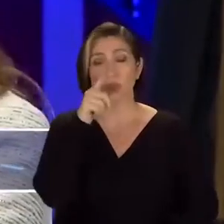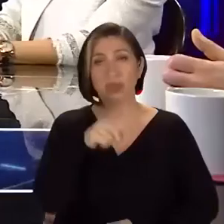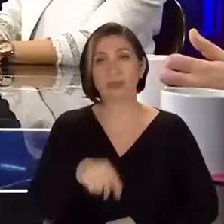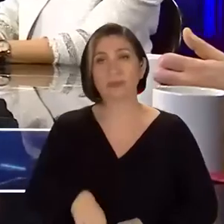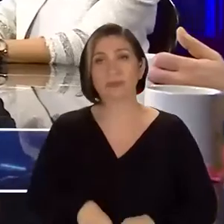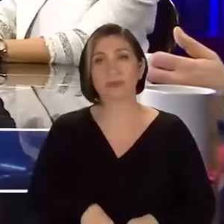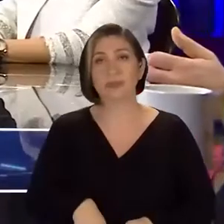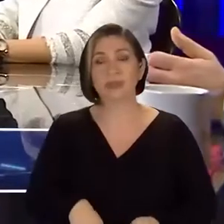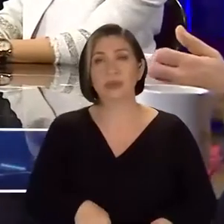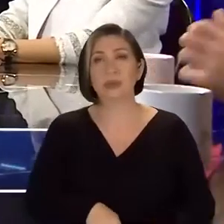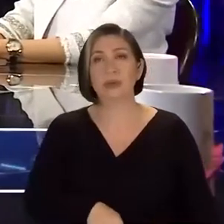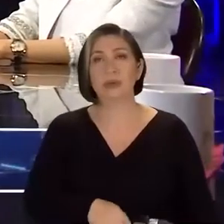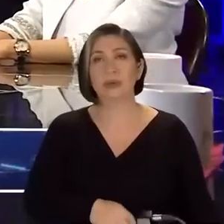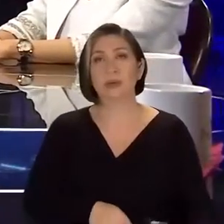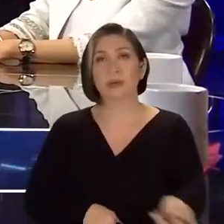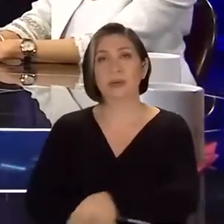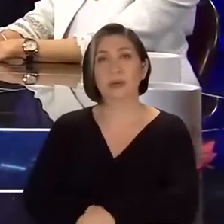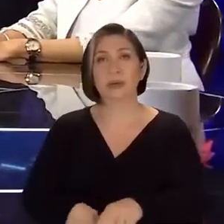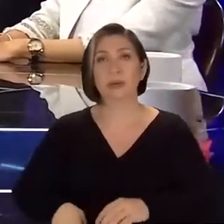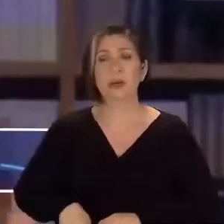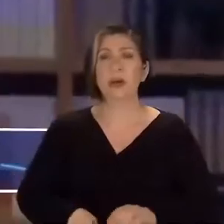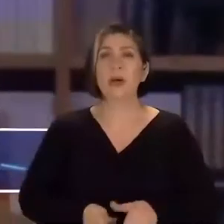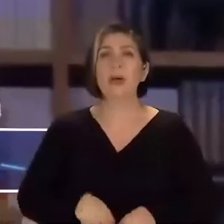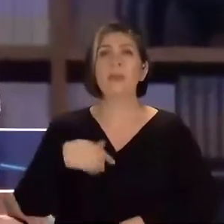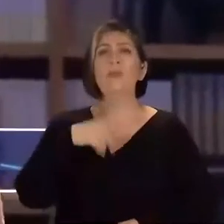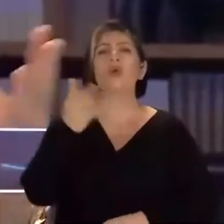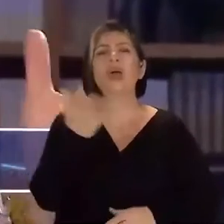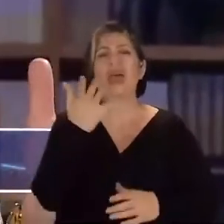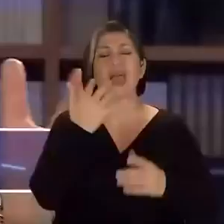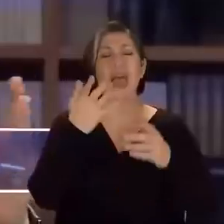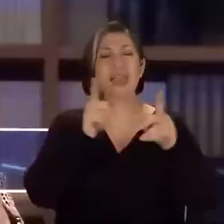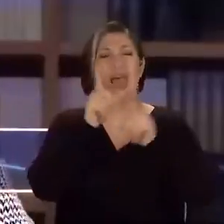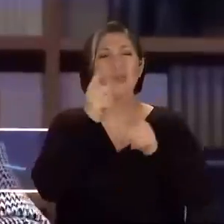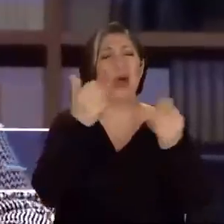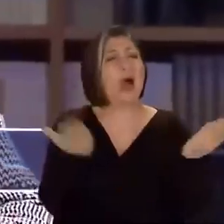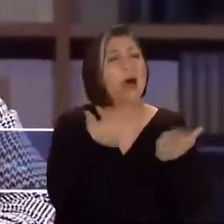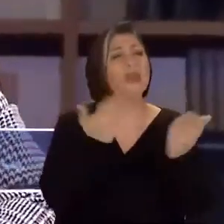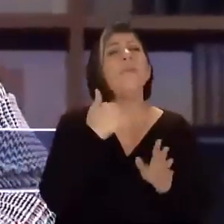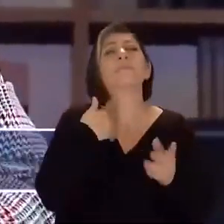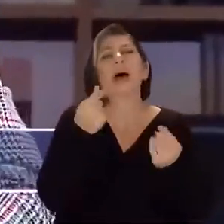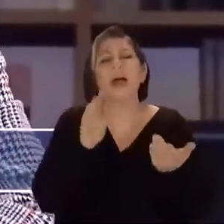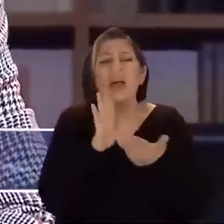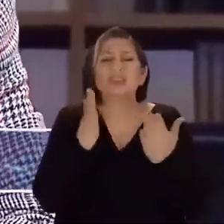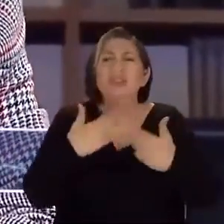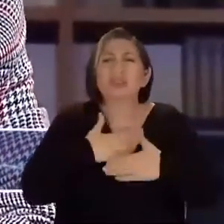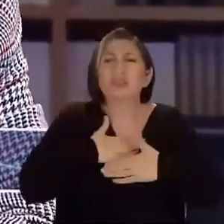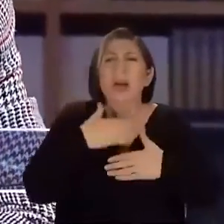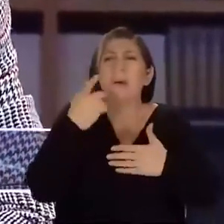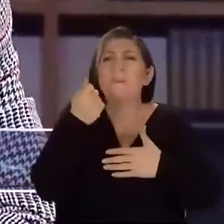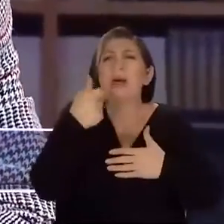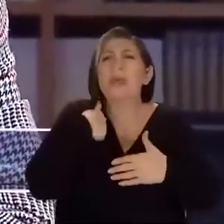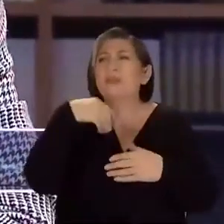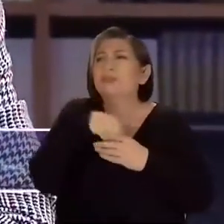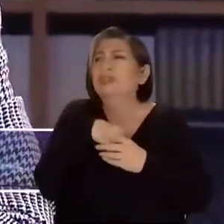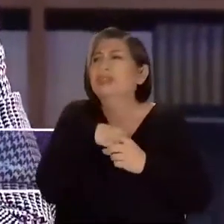de ben bu kadar da tabii kripto para övmek derdinde değilim. Ben paraya karşıyım. Hiç şey yok. Yani bu para yani para benim için